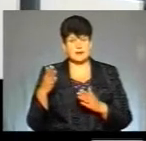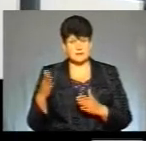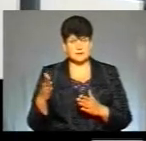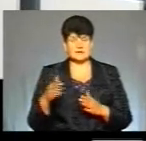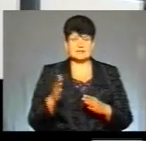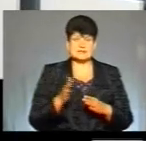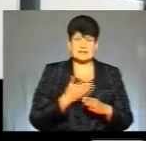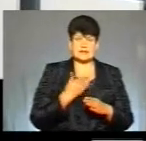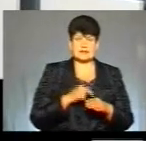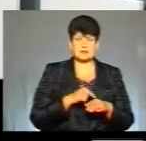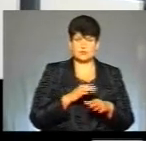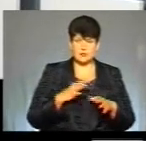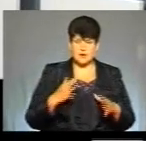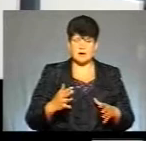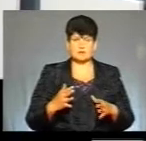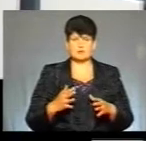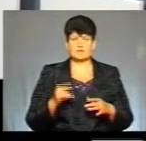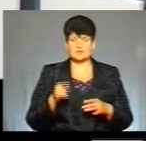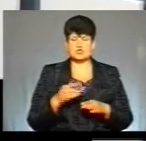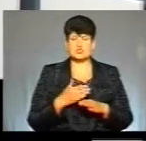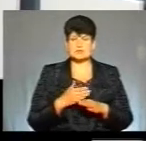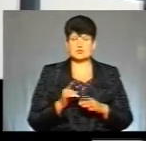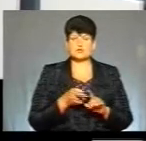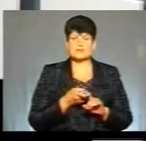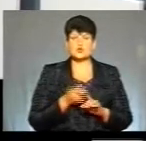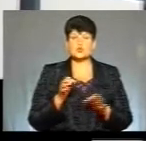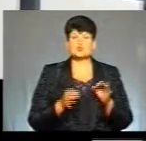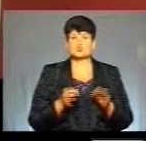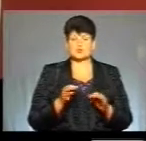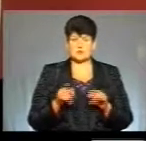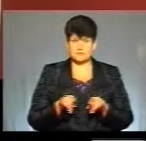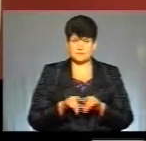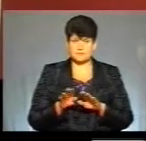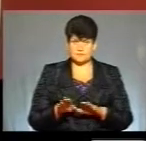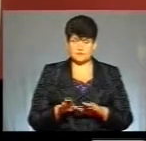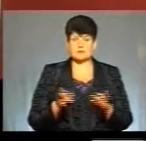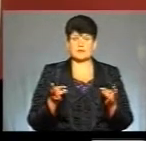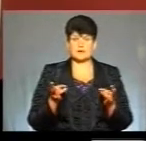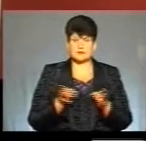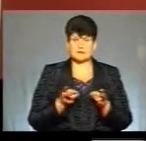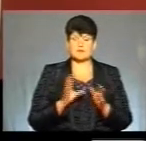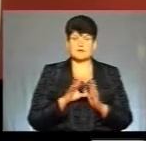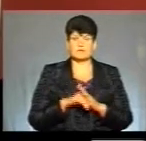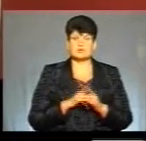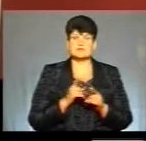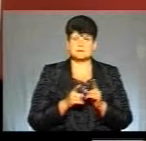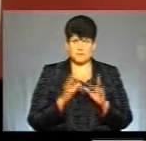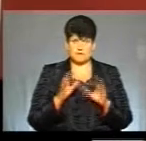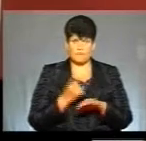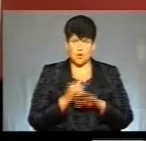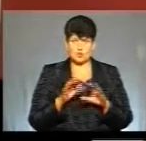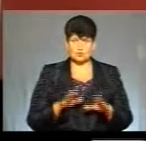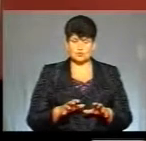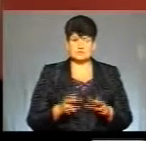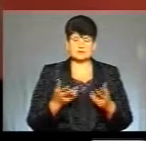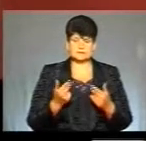зняття недоторканності, а також в тій частині, що стосується суддів. Тому далі знову ж таки треба вносити зміни до Конституції. Так.